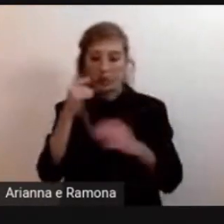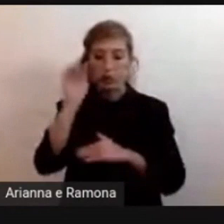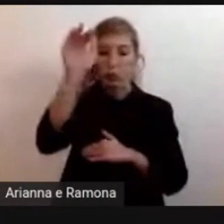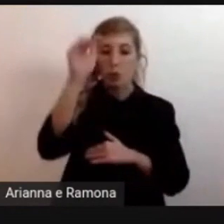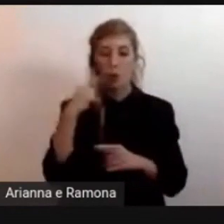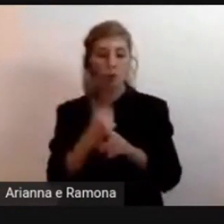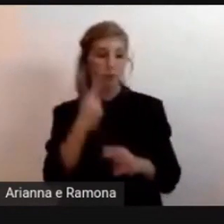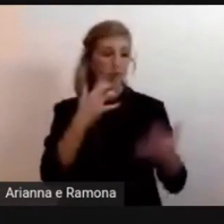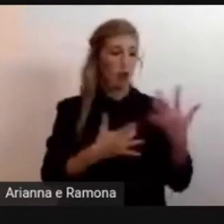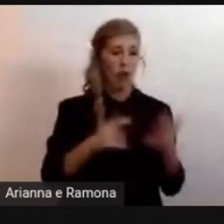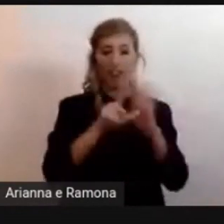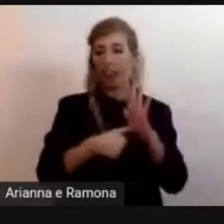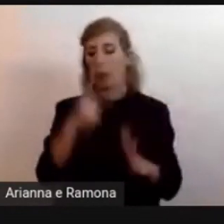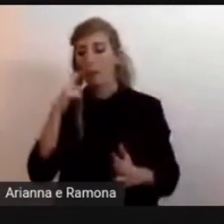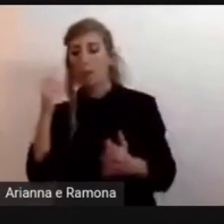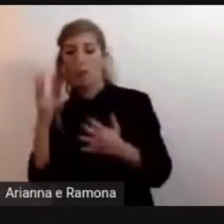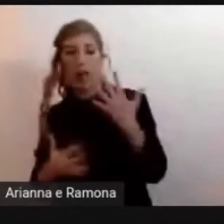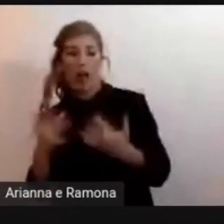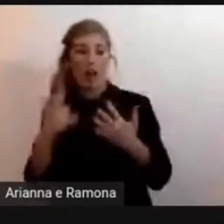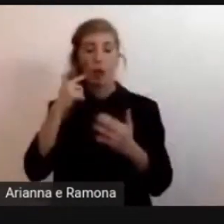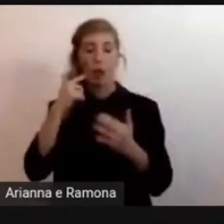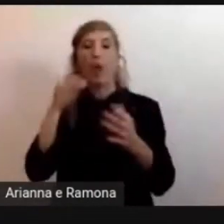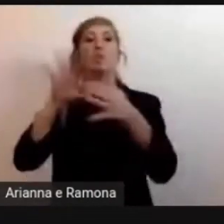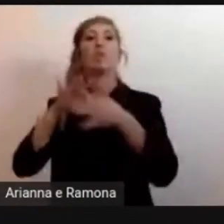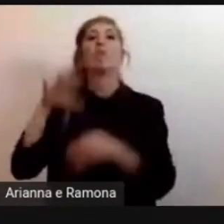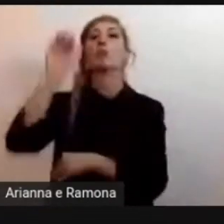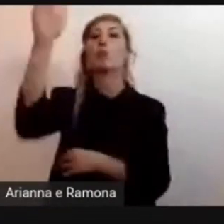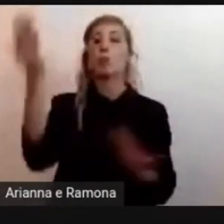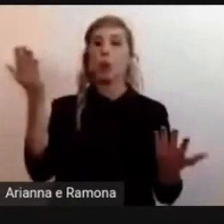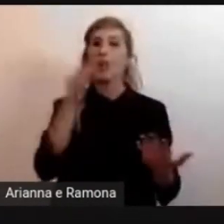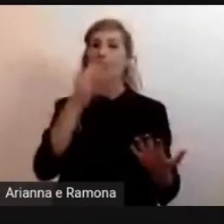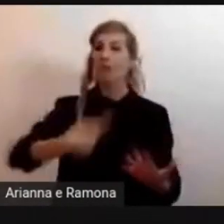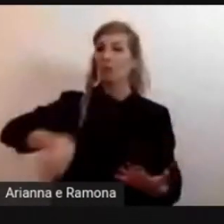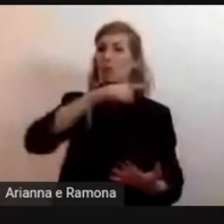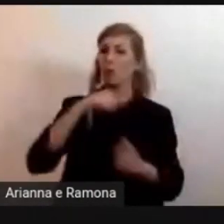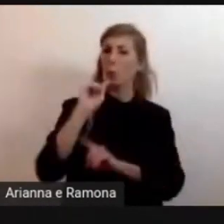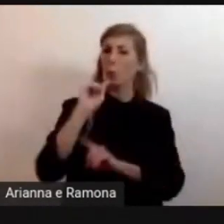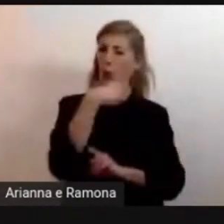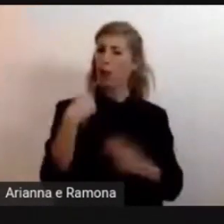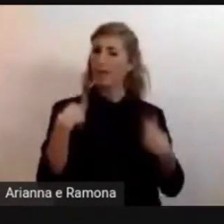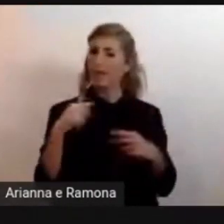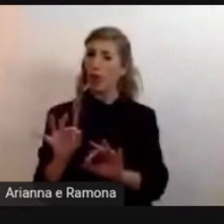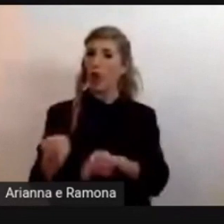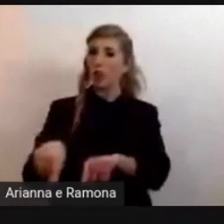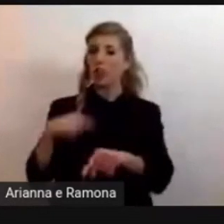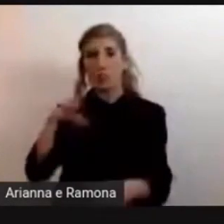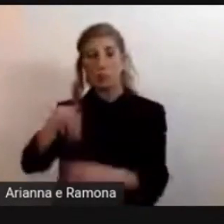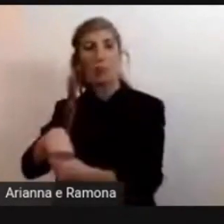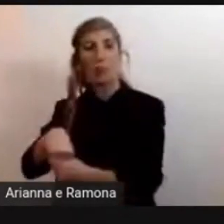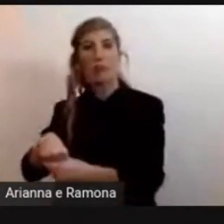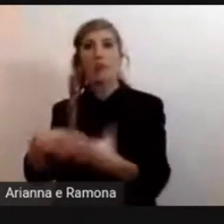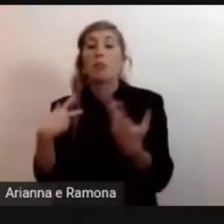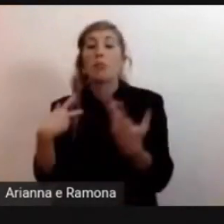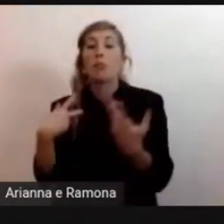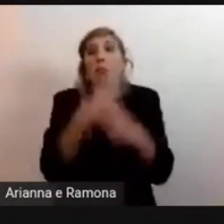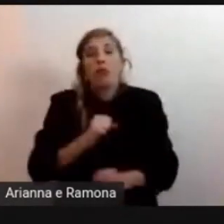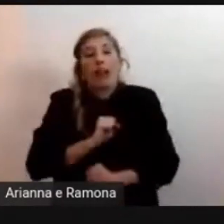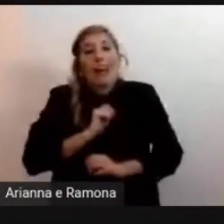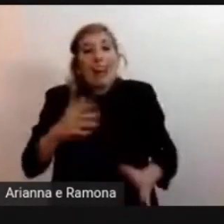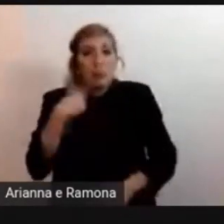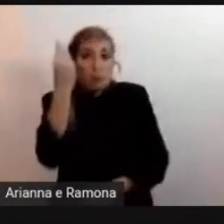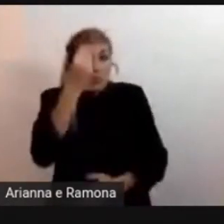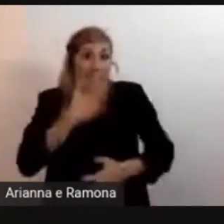tempo noi invece quello che accontenti tutti noi viviamo in questa cosa ma secondo me è che questo